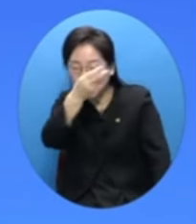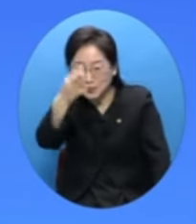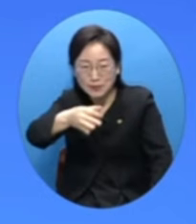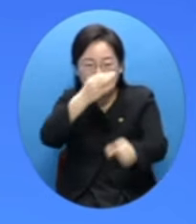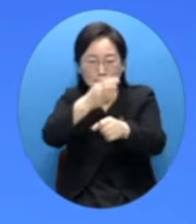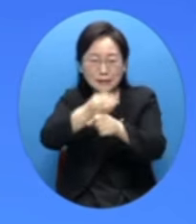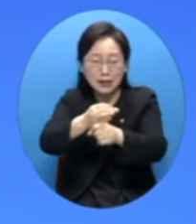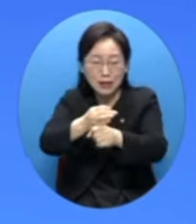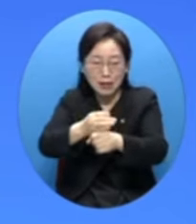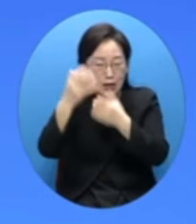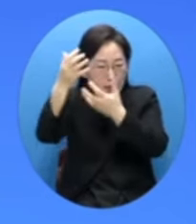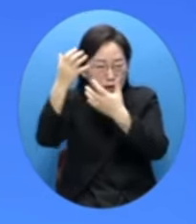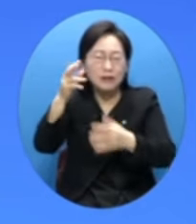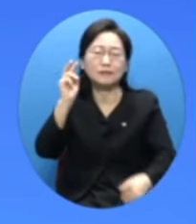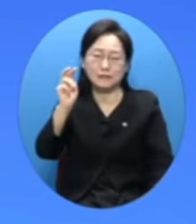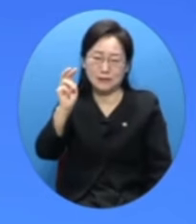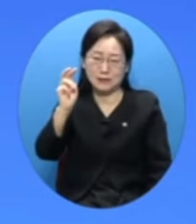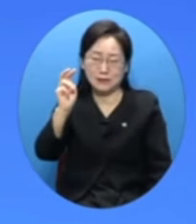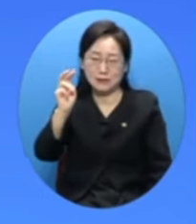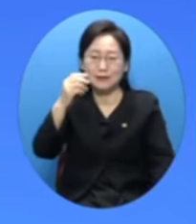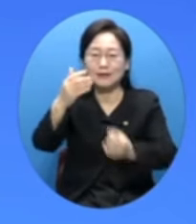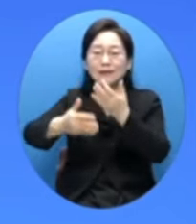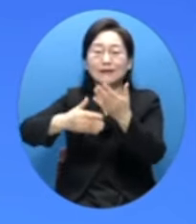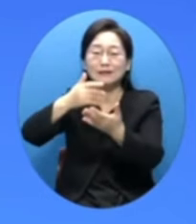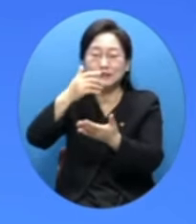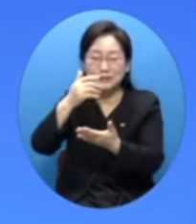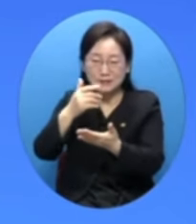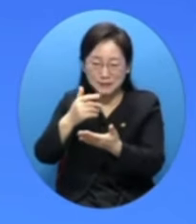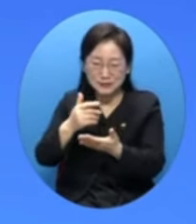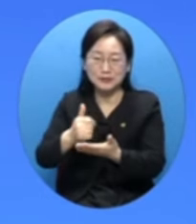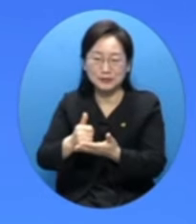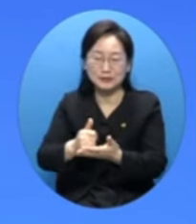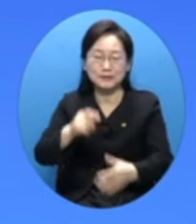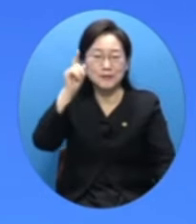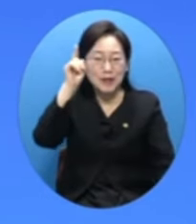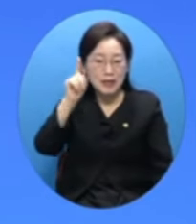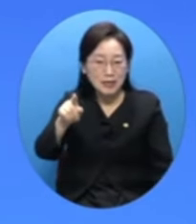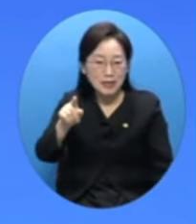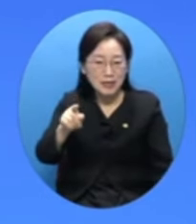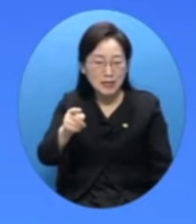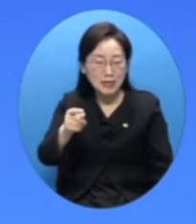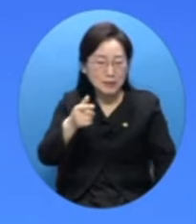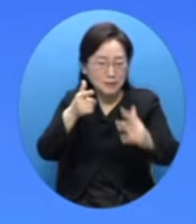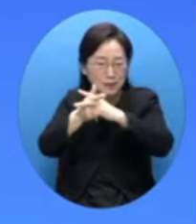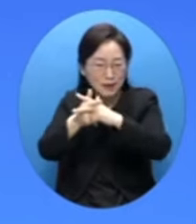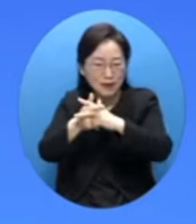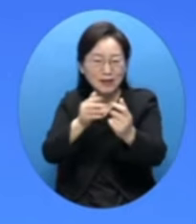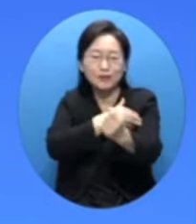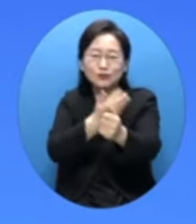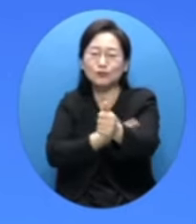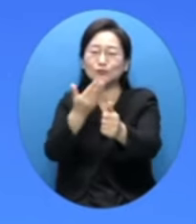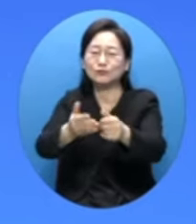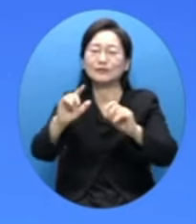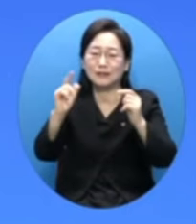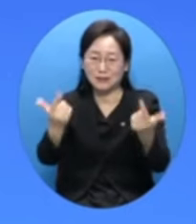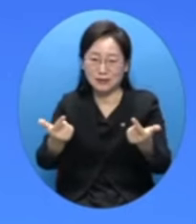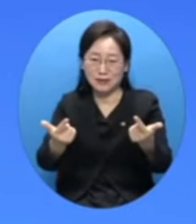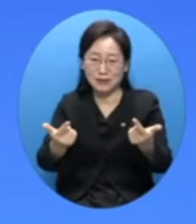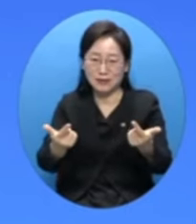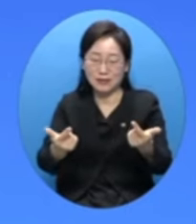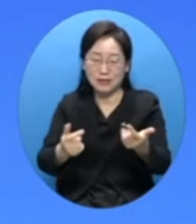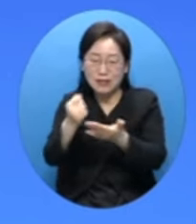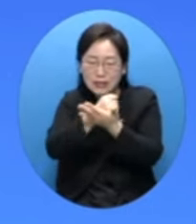것입니다. 그래서 하나님께서 내일을 아는 능력을 주지 않으셨어요. 그러니까